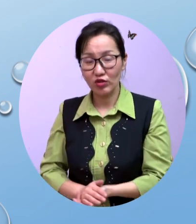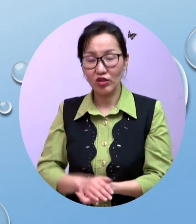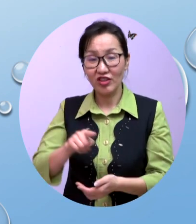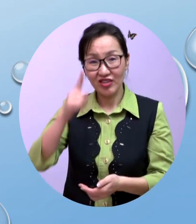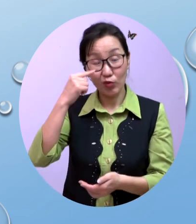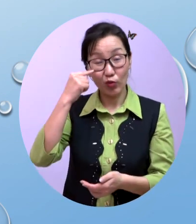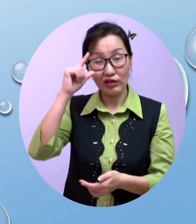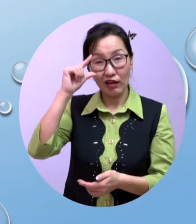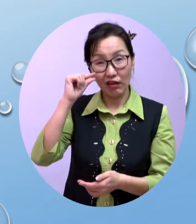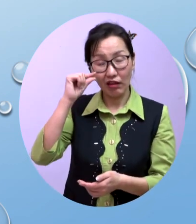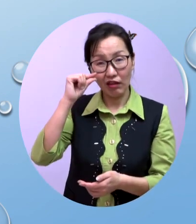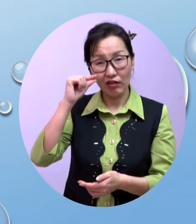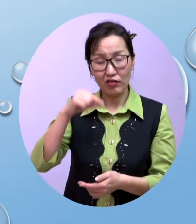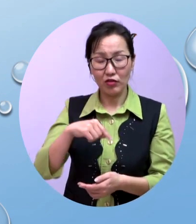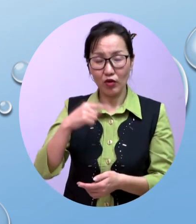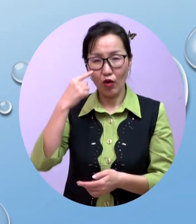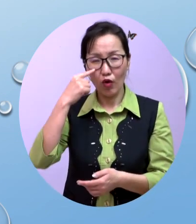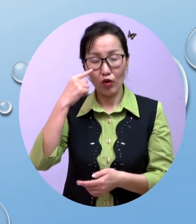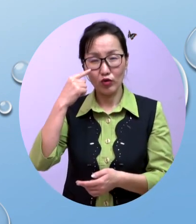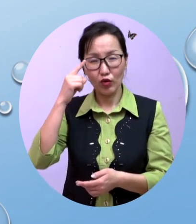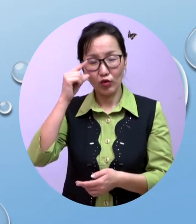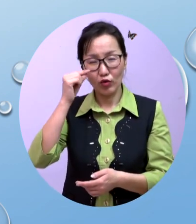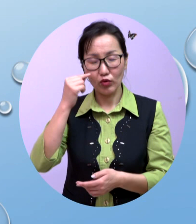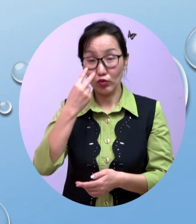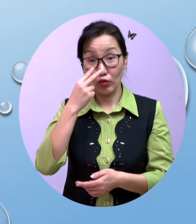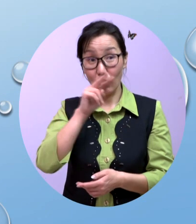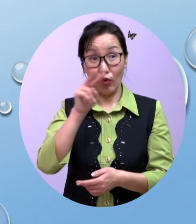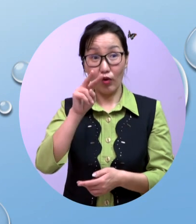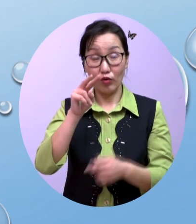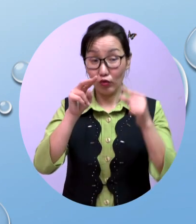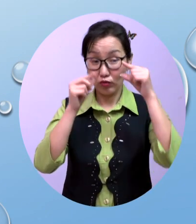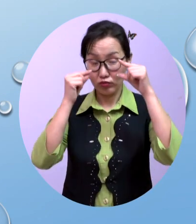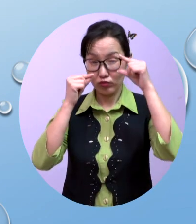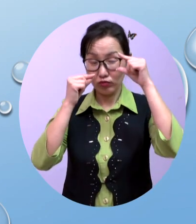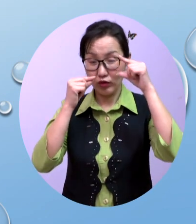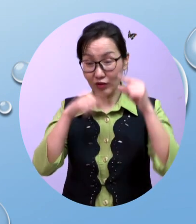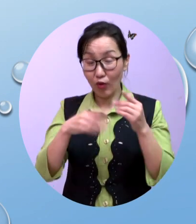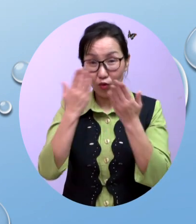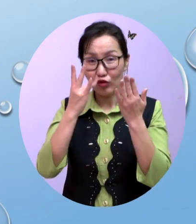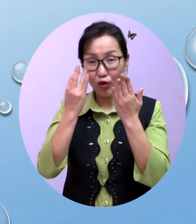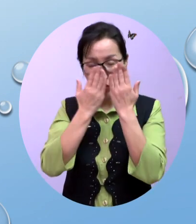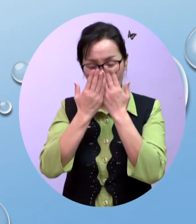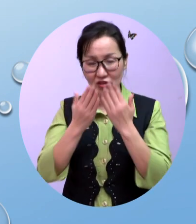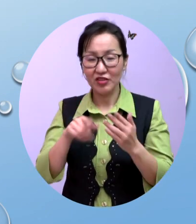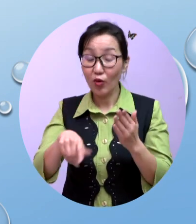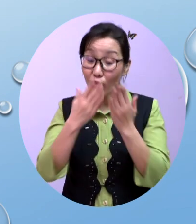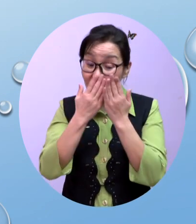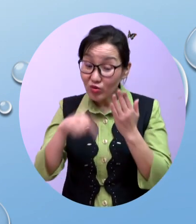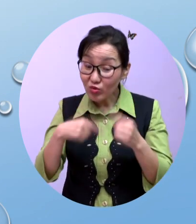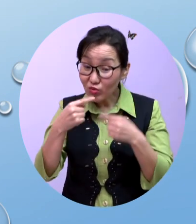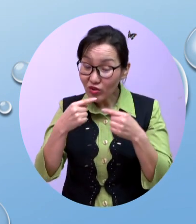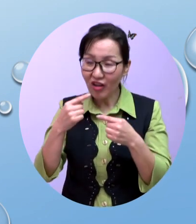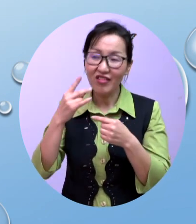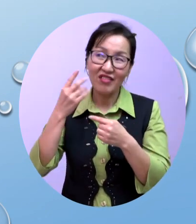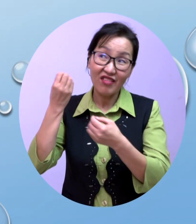Нэг нүд нь аниатай байдагч өвөө өрөөсн нүдэрээ төвгүй харж, ном сонин уншин уншсан сонин хачнаа